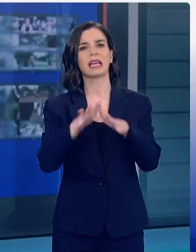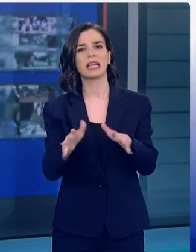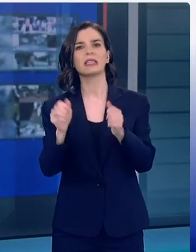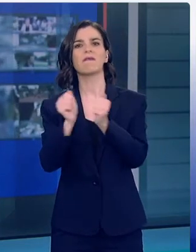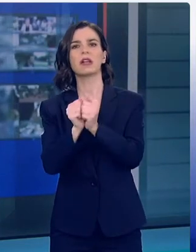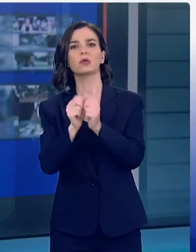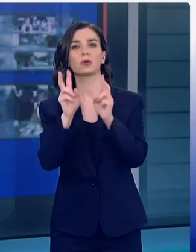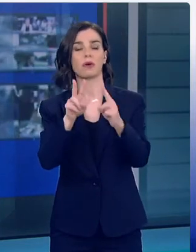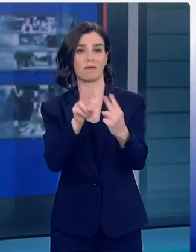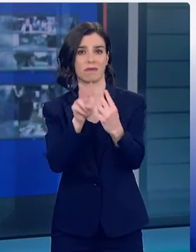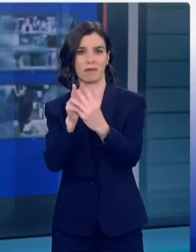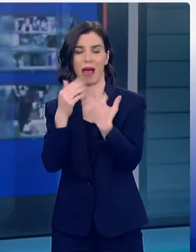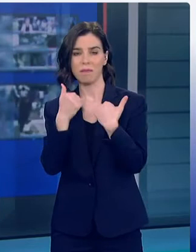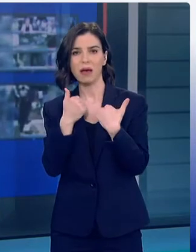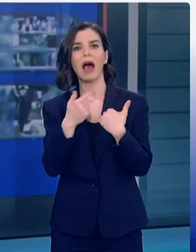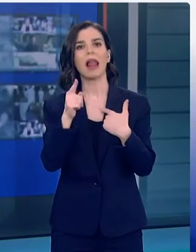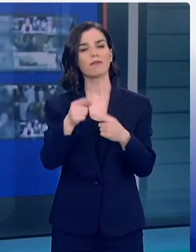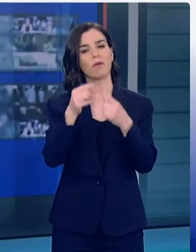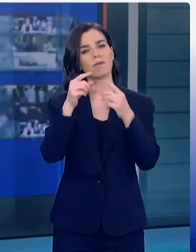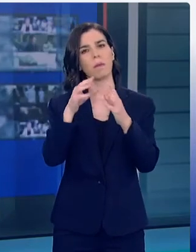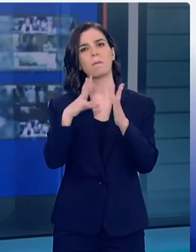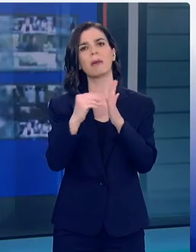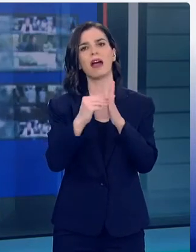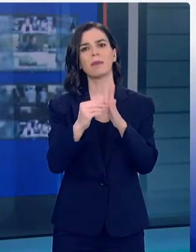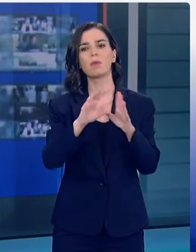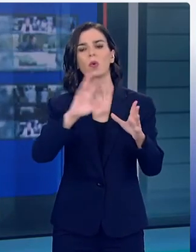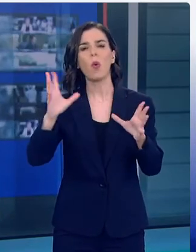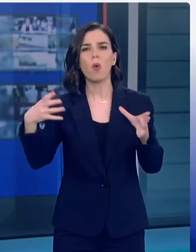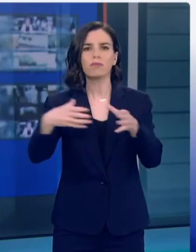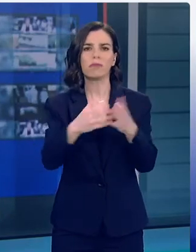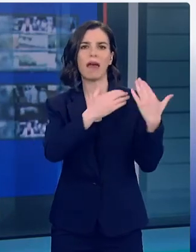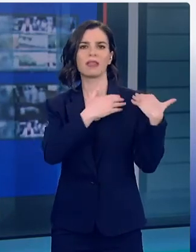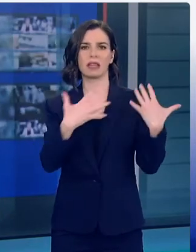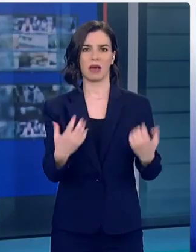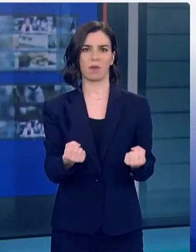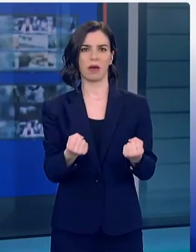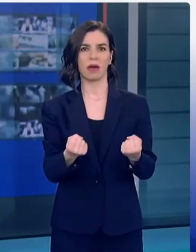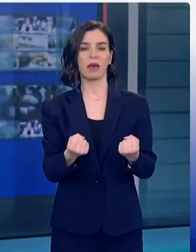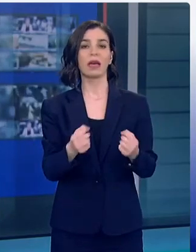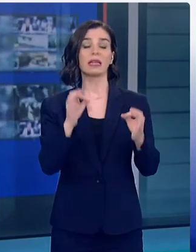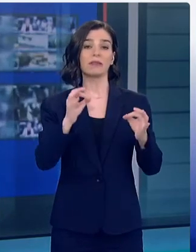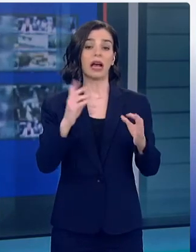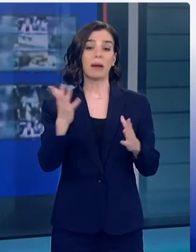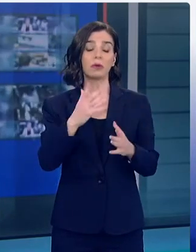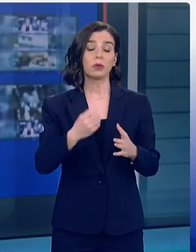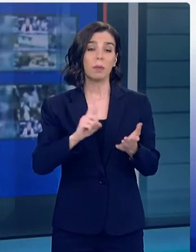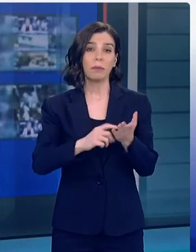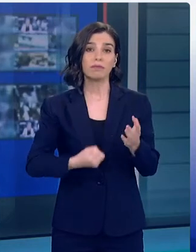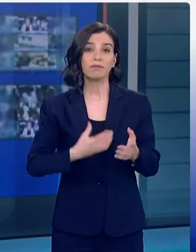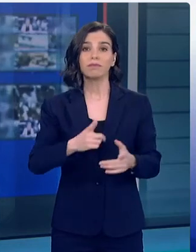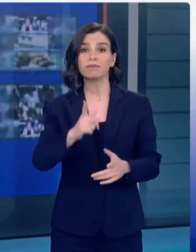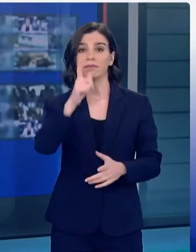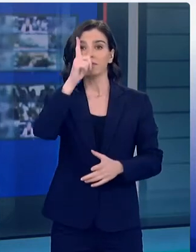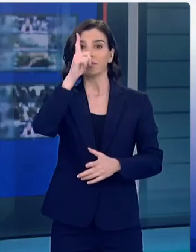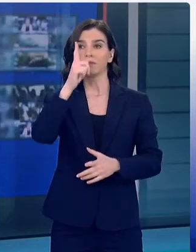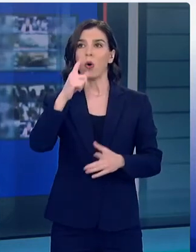φίλους, αλλά και ως ένα εξαιρετικό παράδειγμα συλλογικής υπευθυνότητας. Και δεν μπορεί παρά να αισθάνεται περήφανος κάποιος όταν η Ελλάδα αναφέρεται